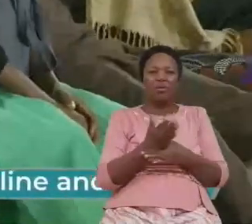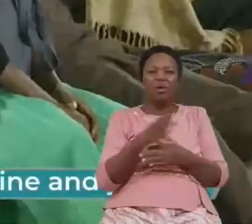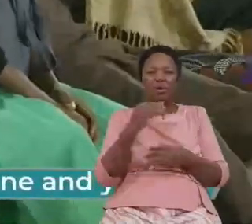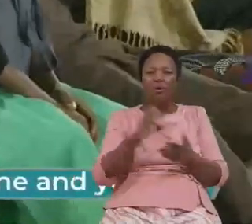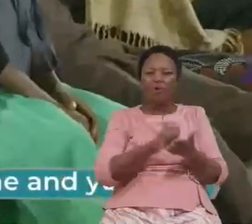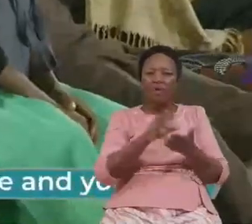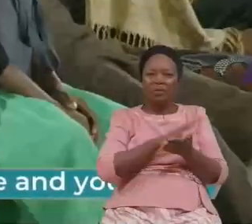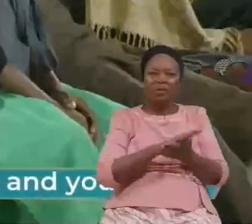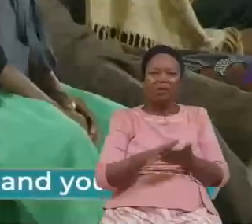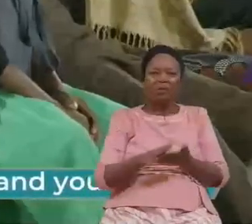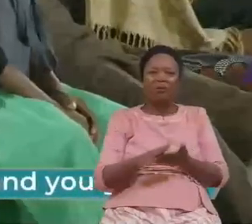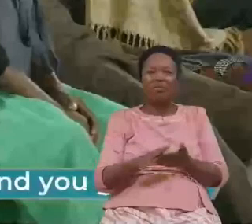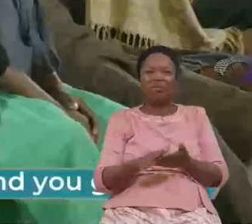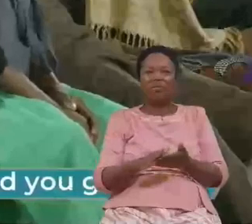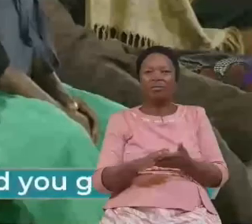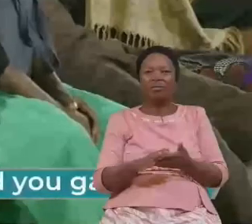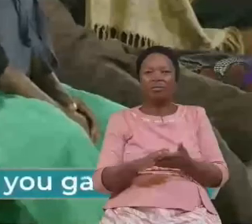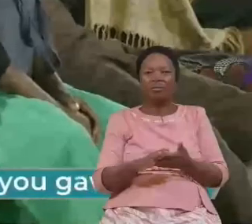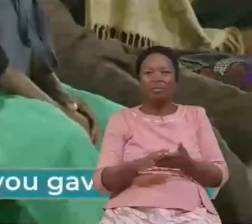pour la santé